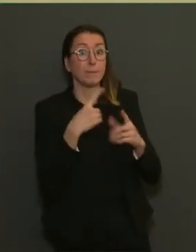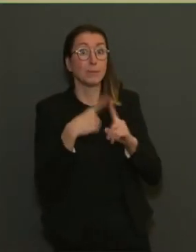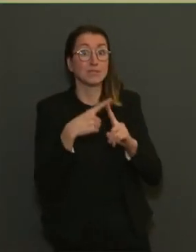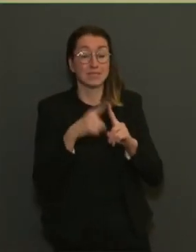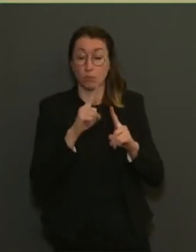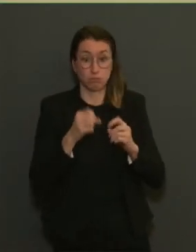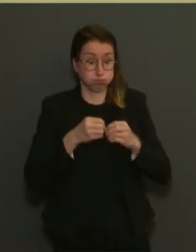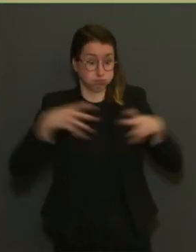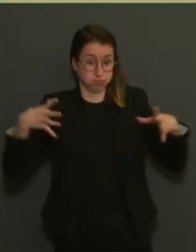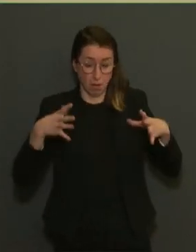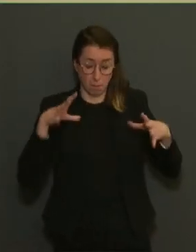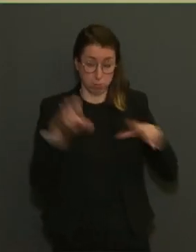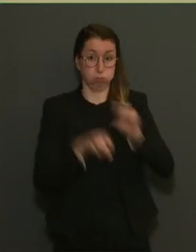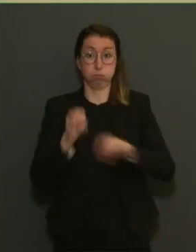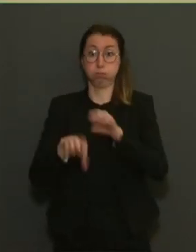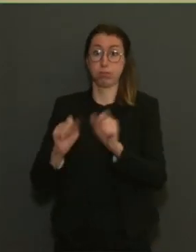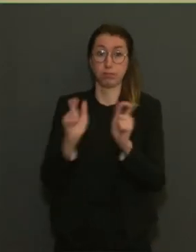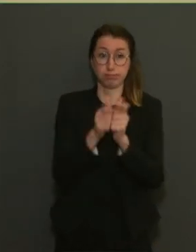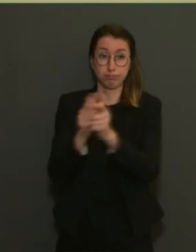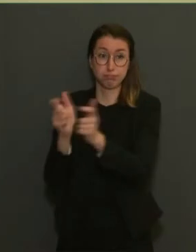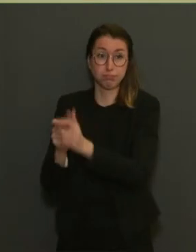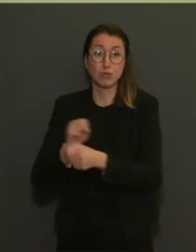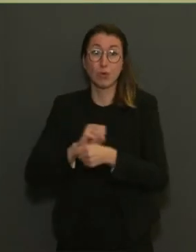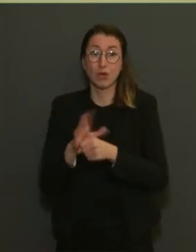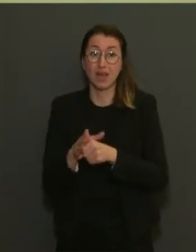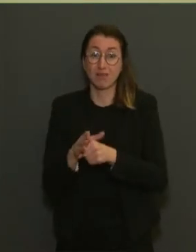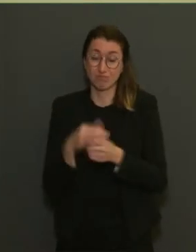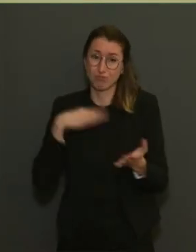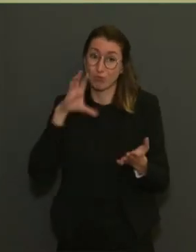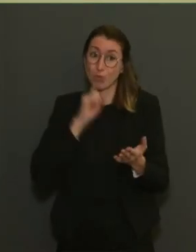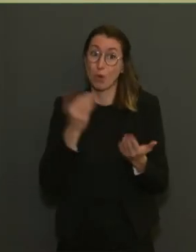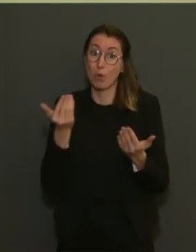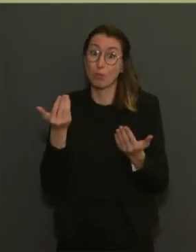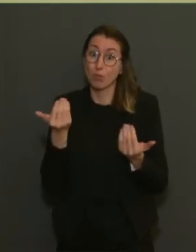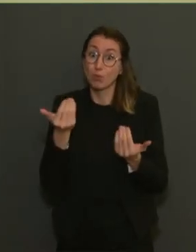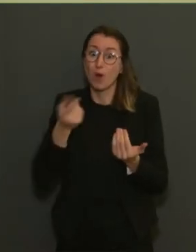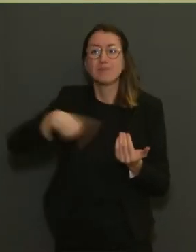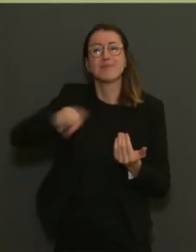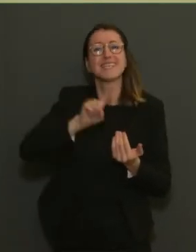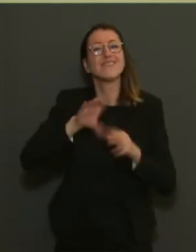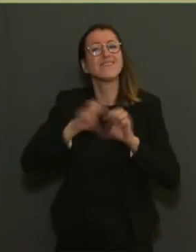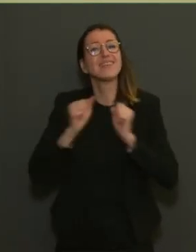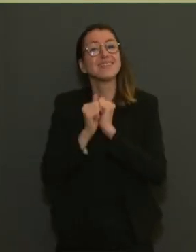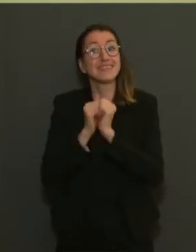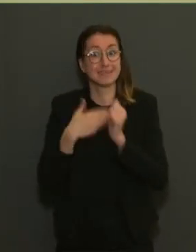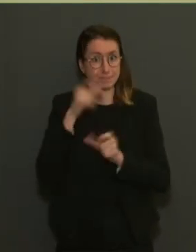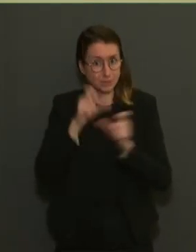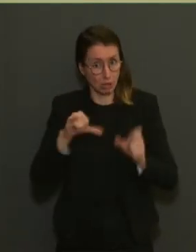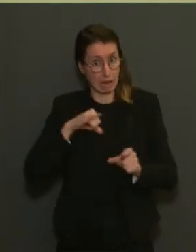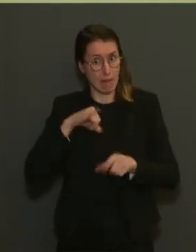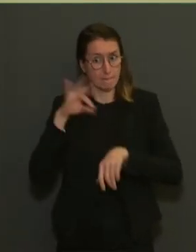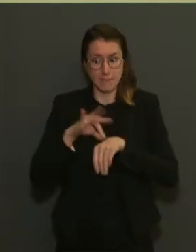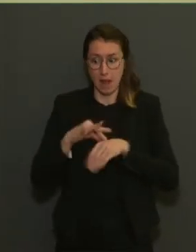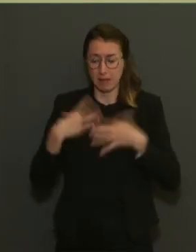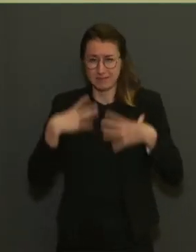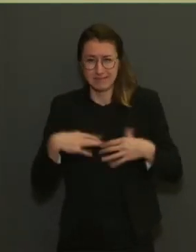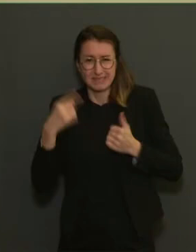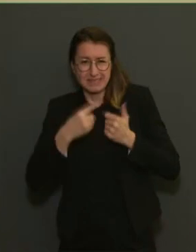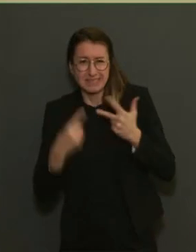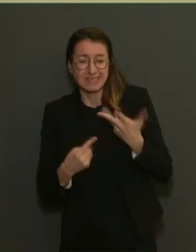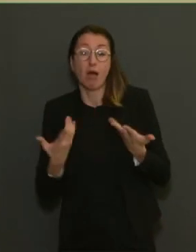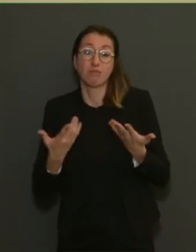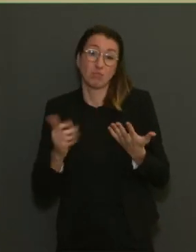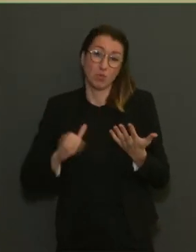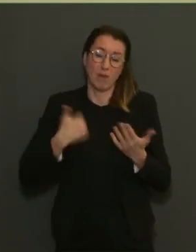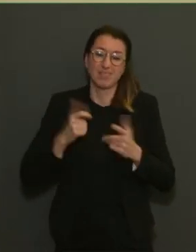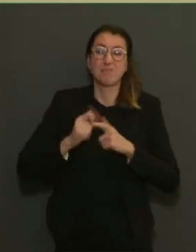teste des gens symptomatiques. On atteint actuellement une positivité de 25% au total par